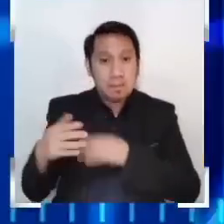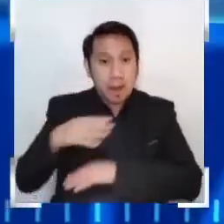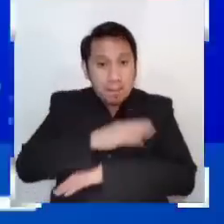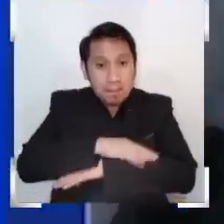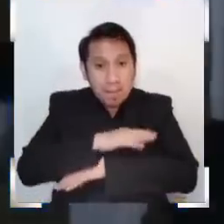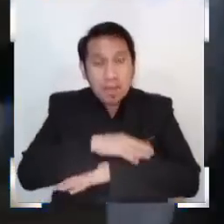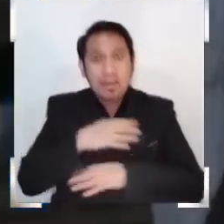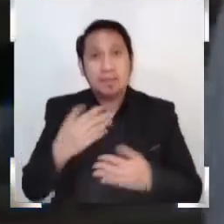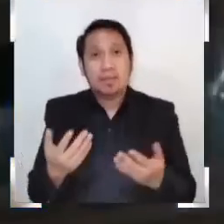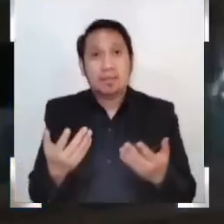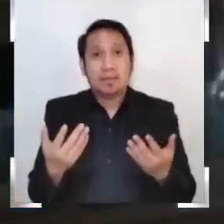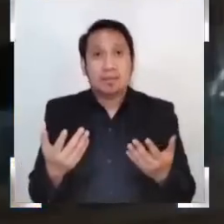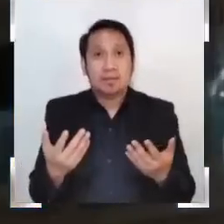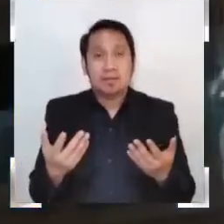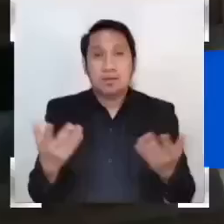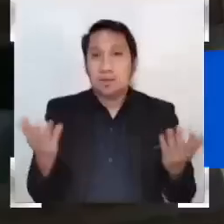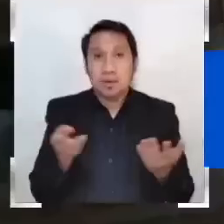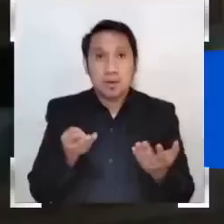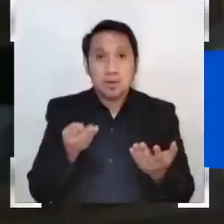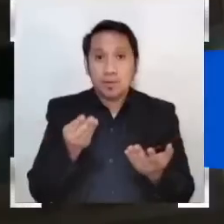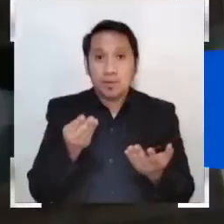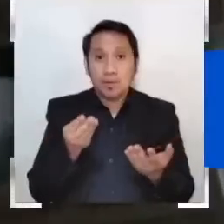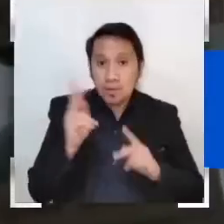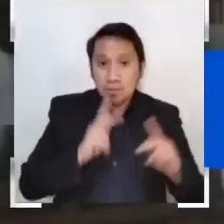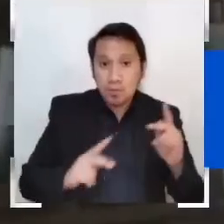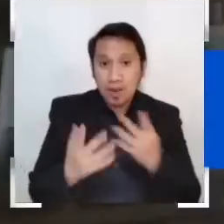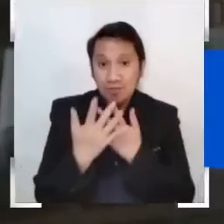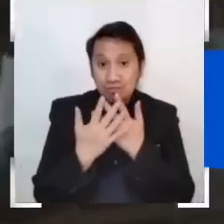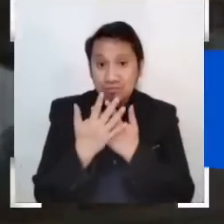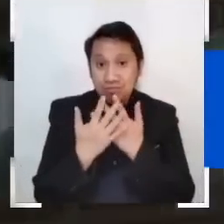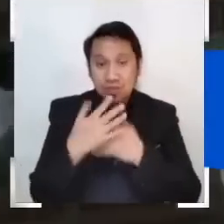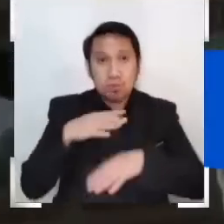banig, konti lang yung may banig, no?